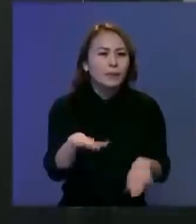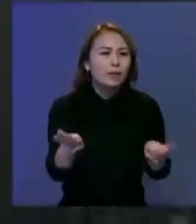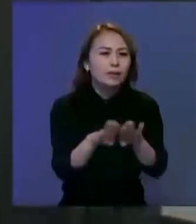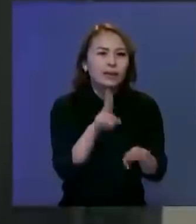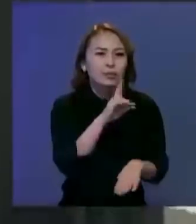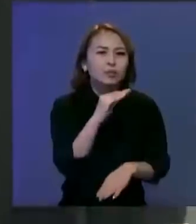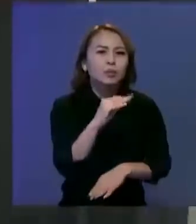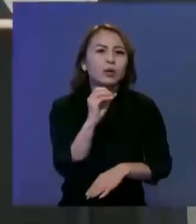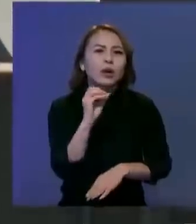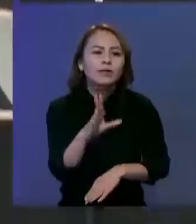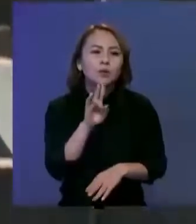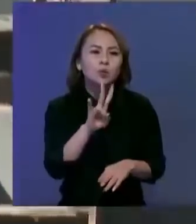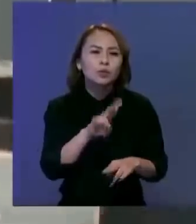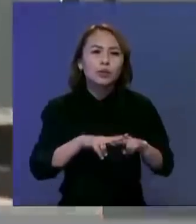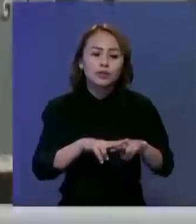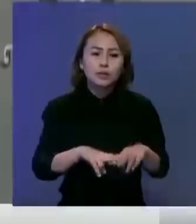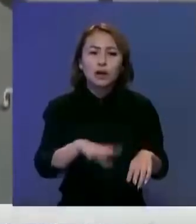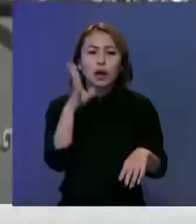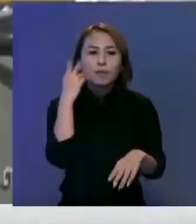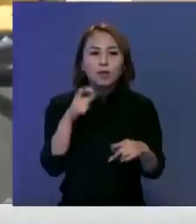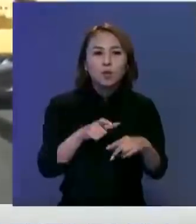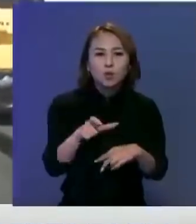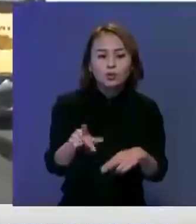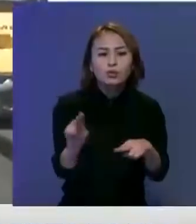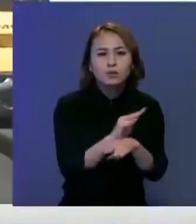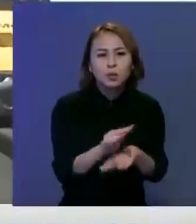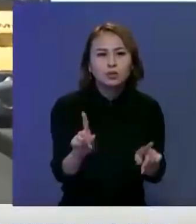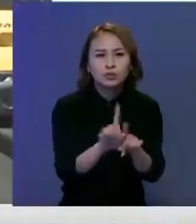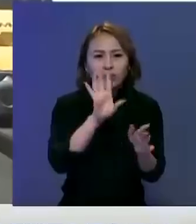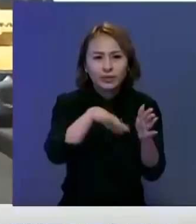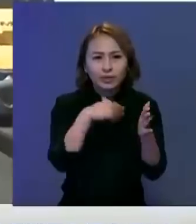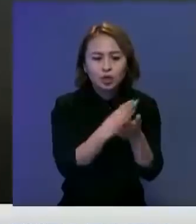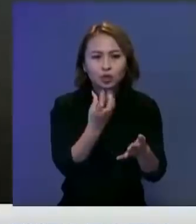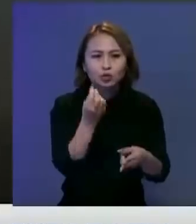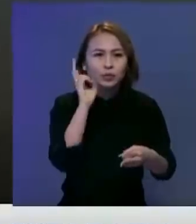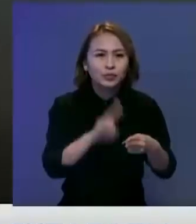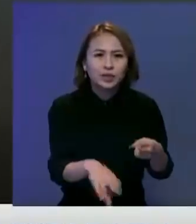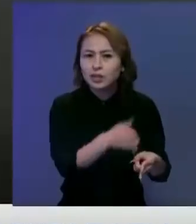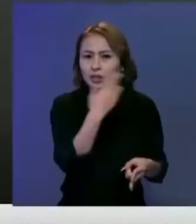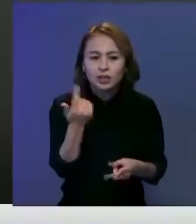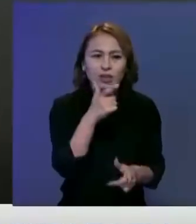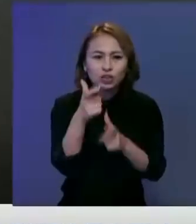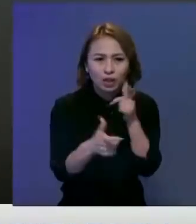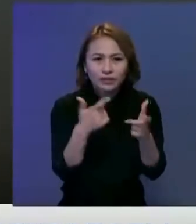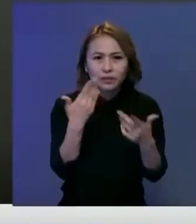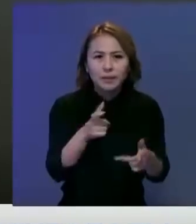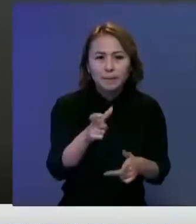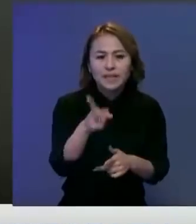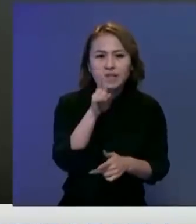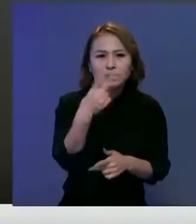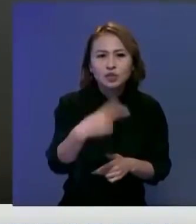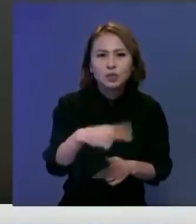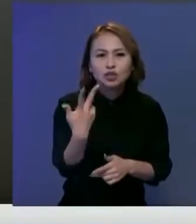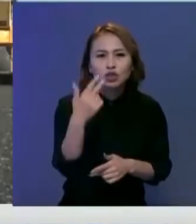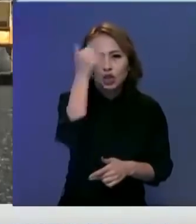Қасым Жомар Туғаев Нұр Султан Алматы афта жолын жүнді жұмыстарыныңда әлігінгі аяқтылмаған айтты. Президент бұл жолды 2023